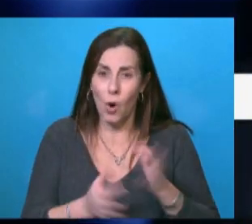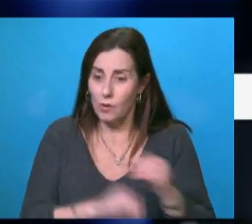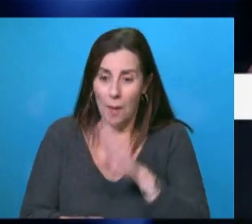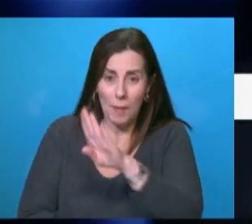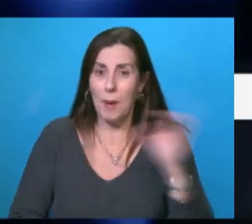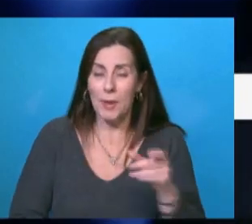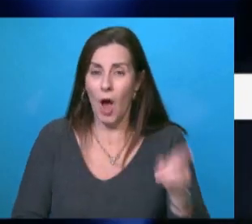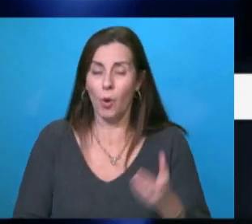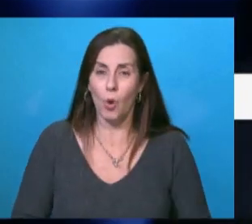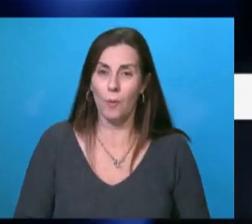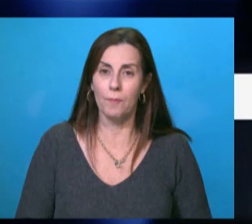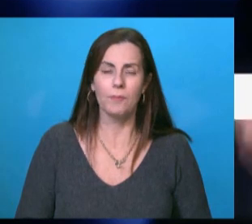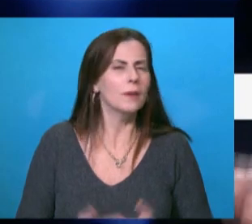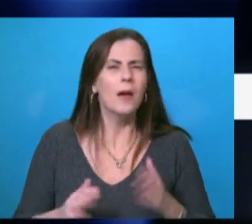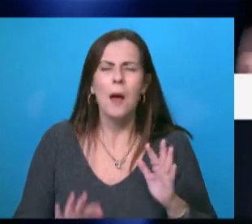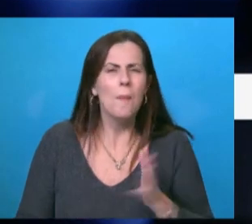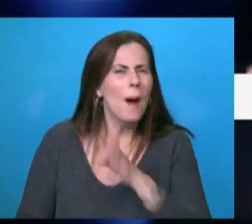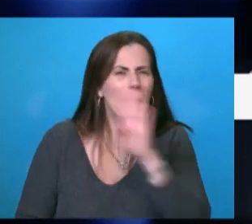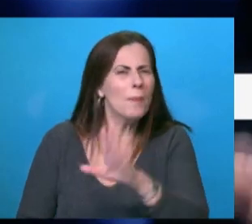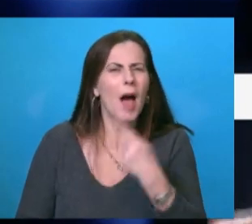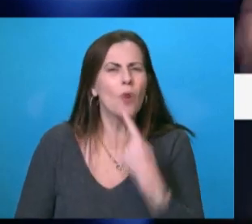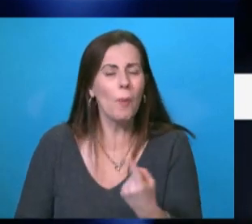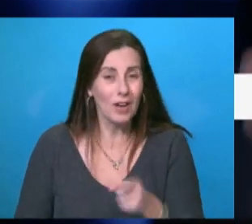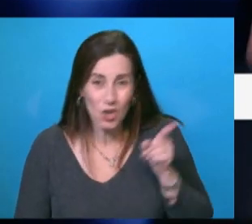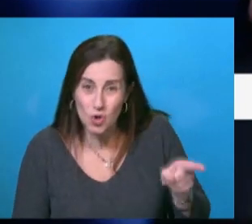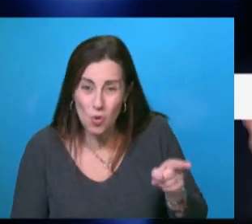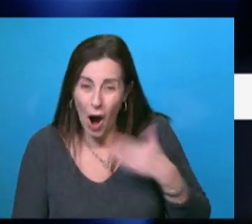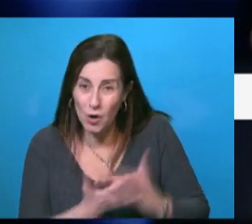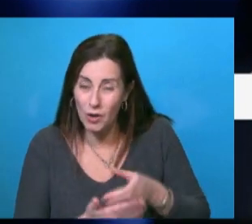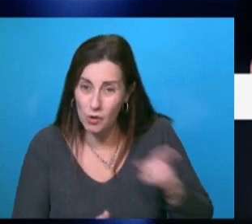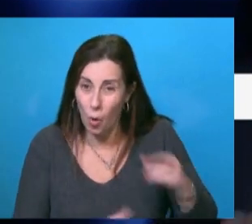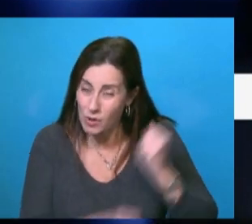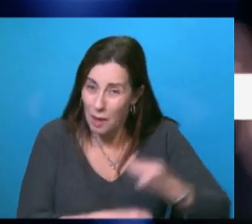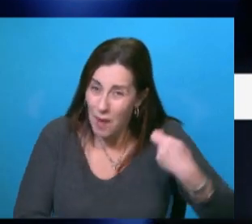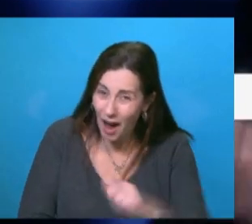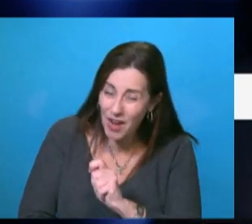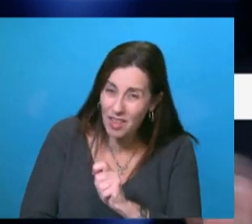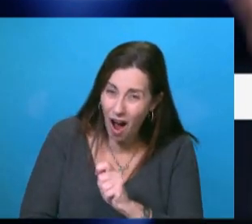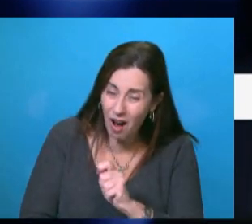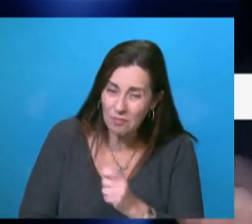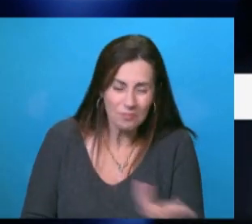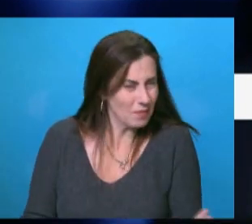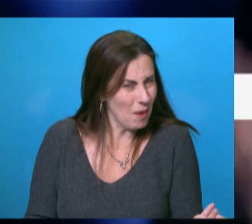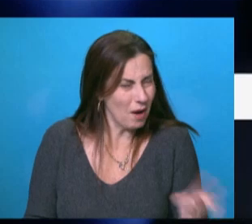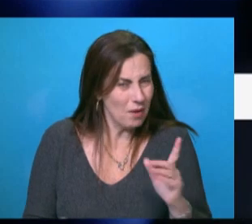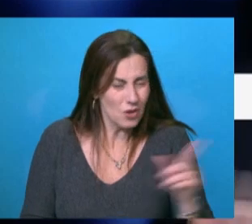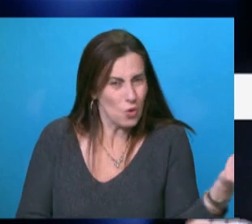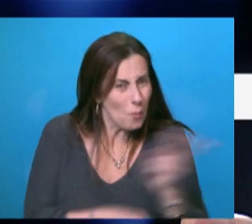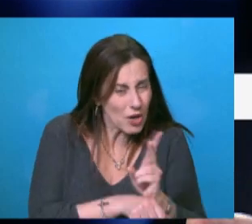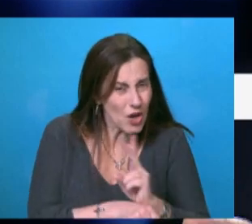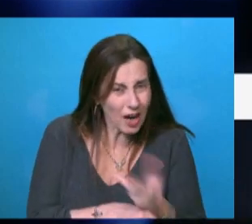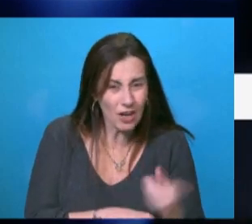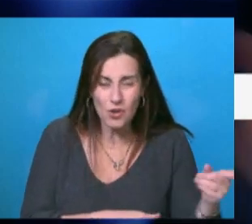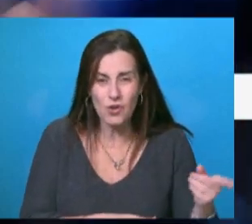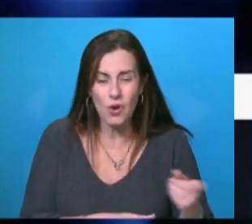מנדלבליט. מה אתה טוען? שהאיש הזה רוקם נגדך עלילות, מעליל, משקר, בודד